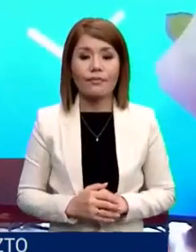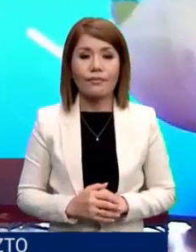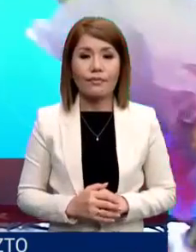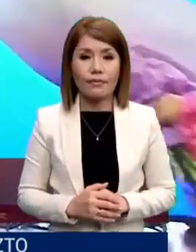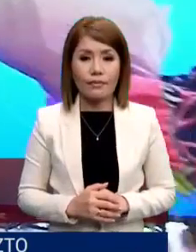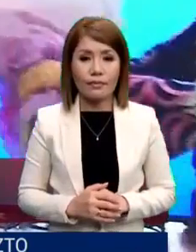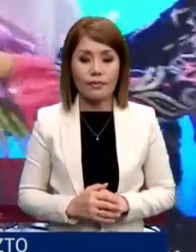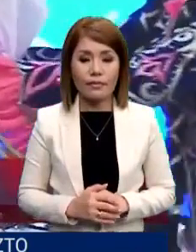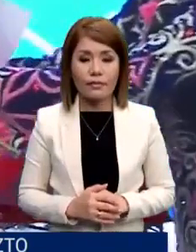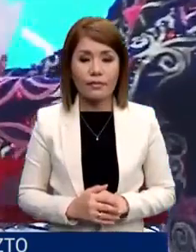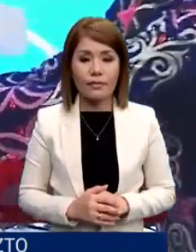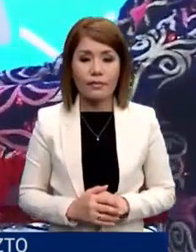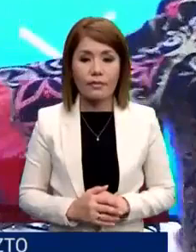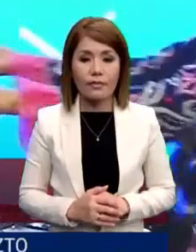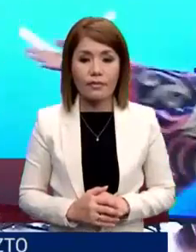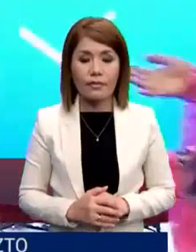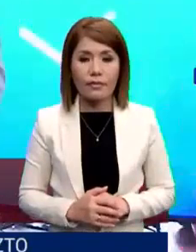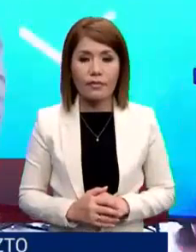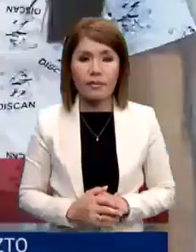Еділ Нұрманат.